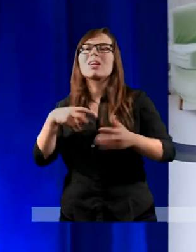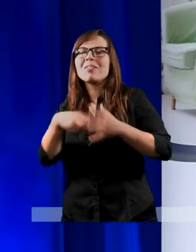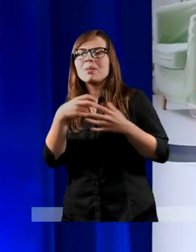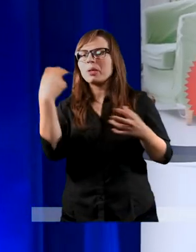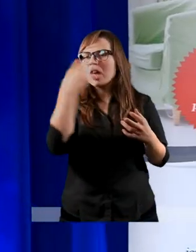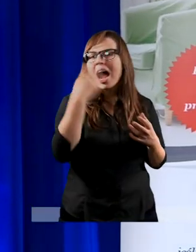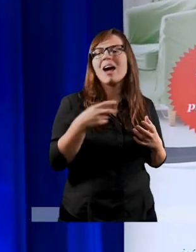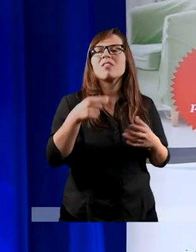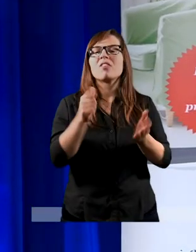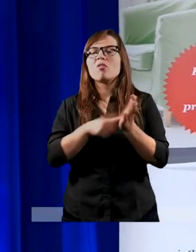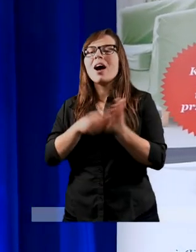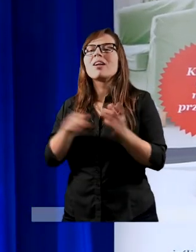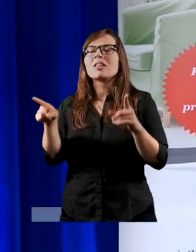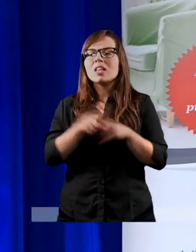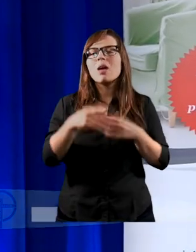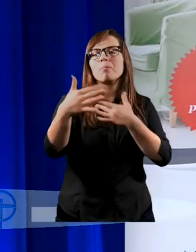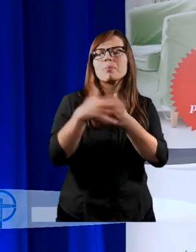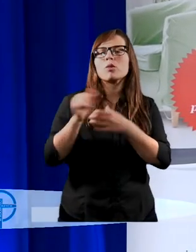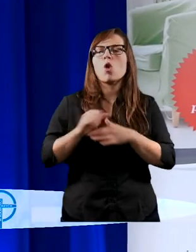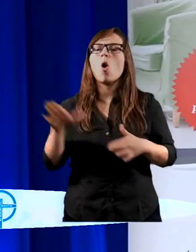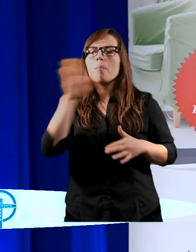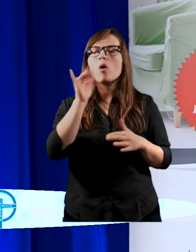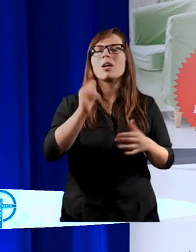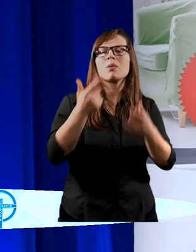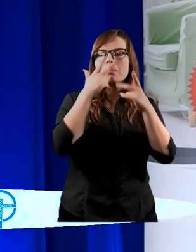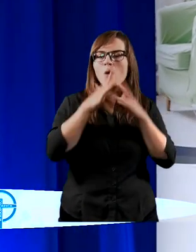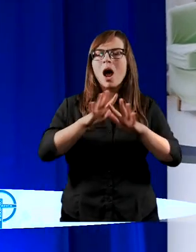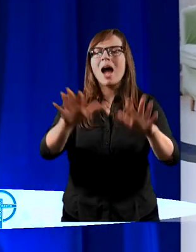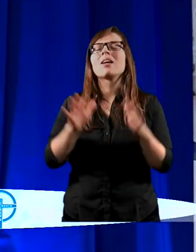filmiki, które właśnie też przybliżają do Boga i pokazują